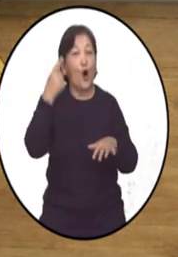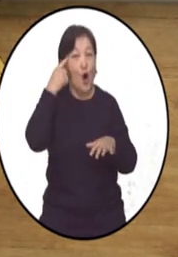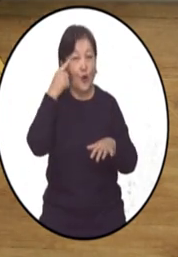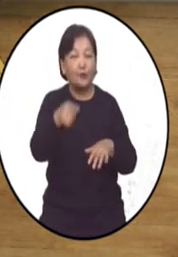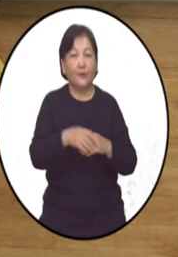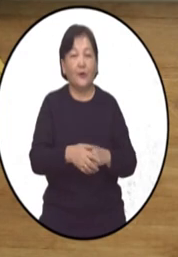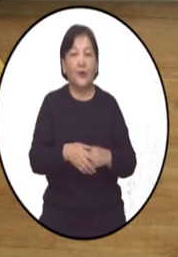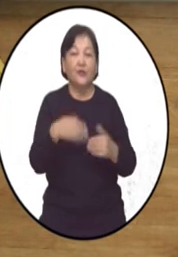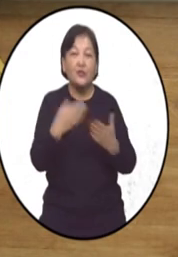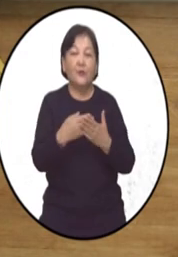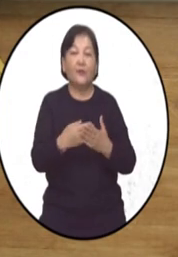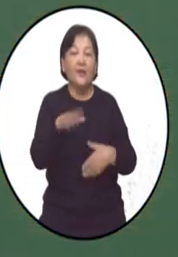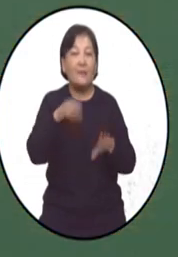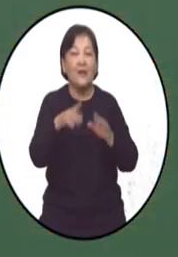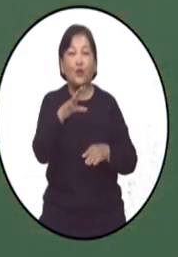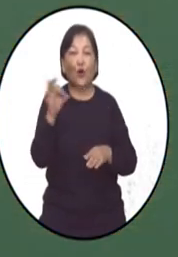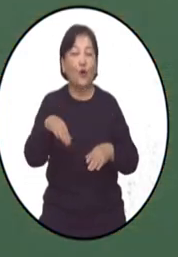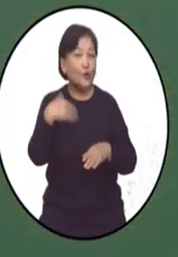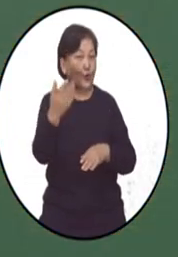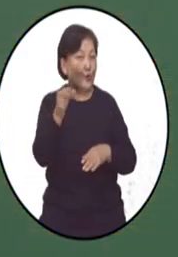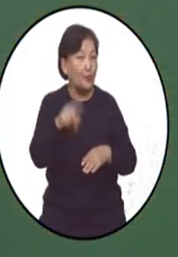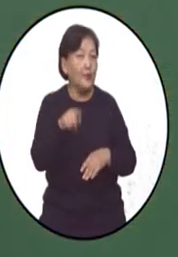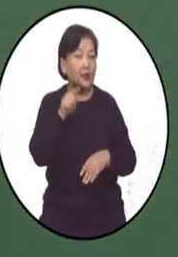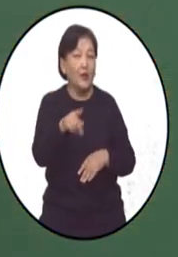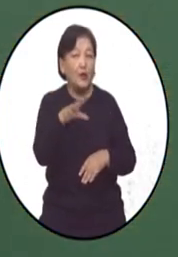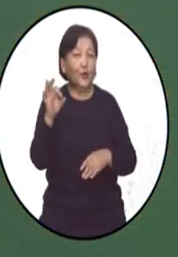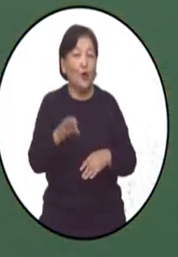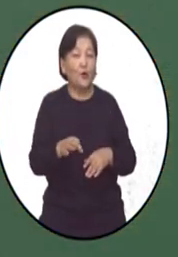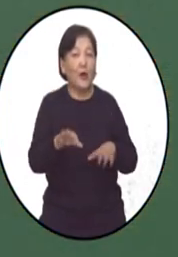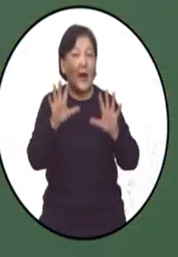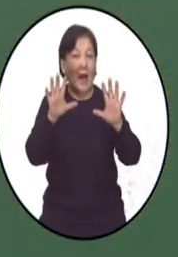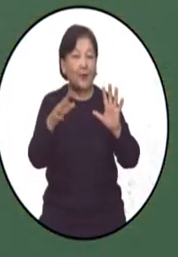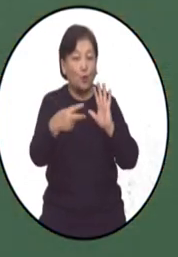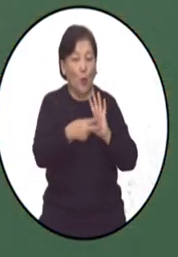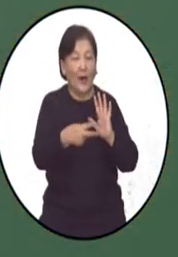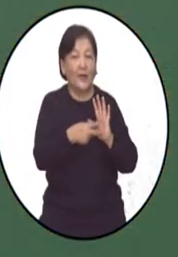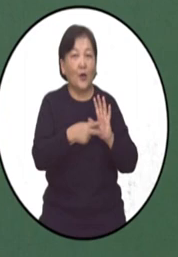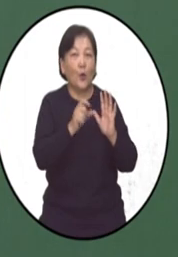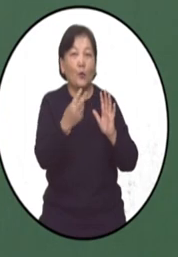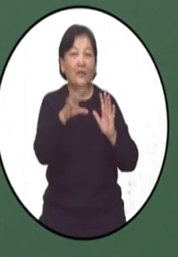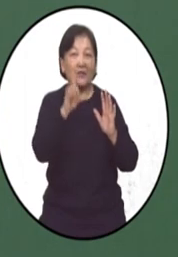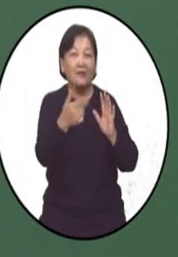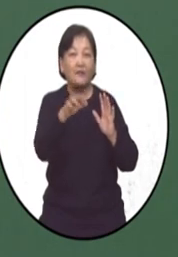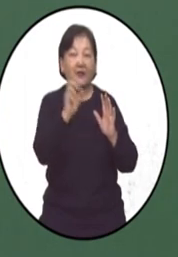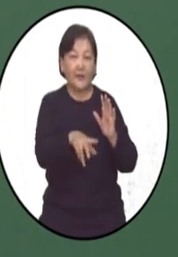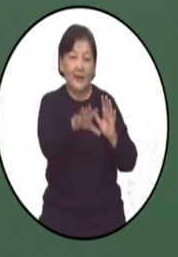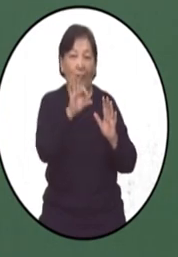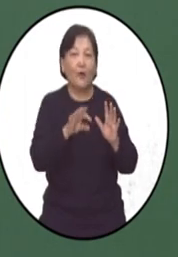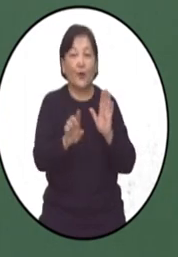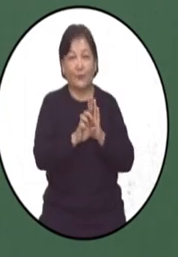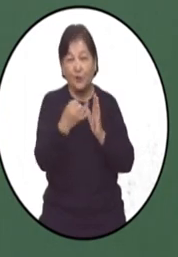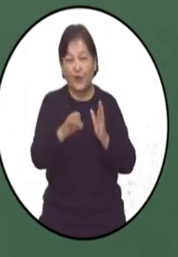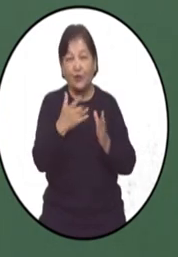тоо өгөгдөх юм бол тухайн тоог 10 хуваагаад үлдэгдлийг нь авч болно гэсэн ийм үйлдэл бол биднэрт